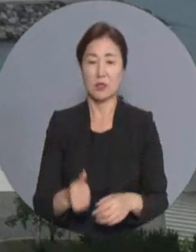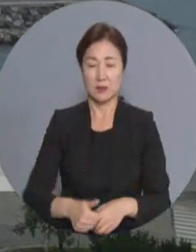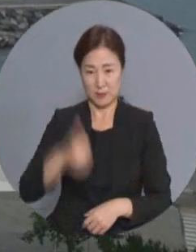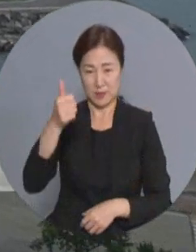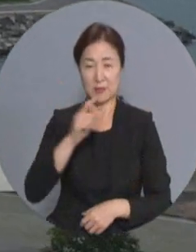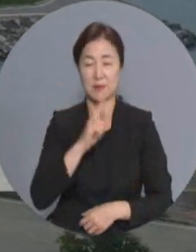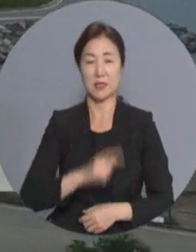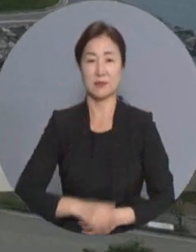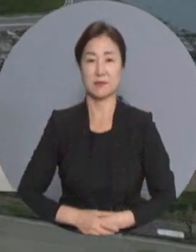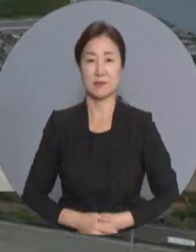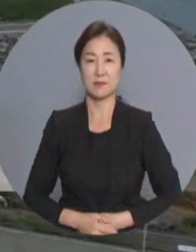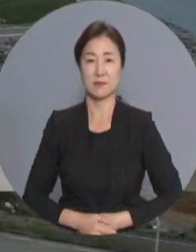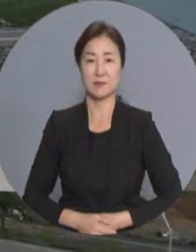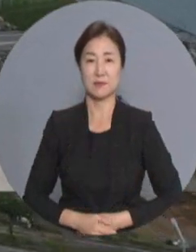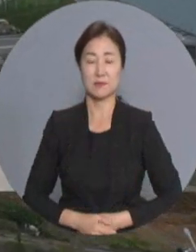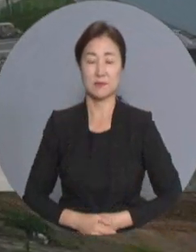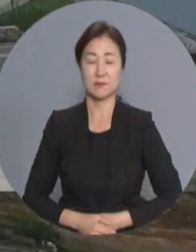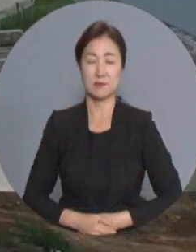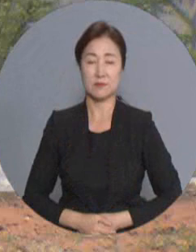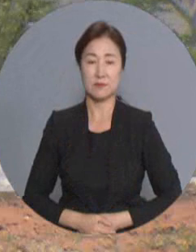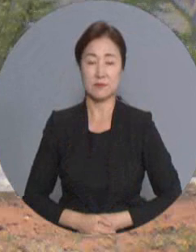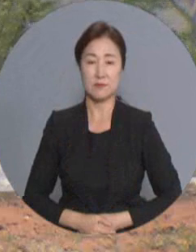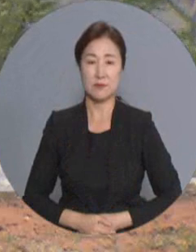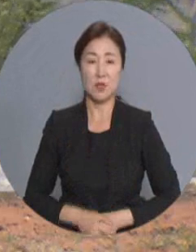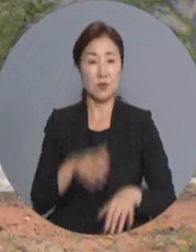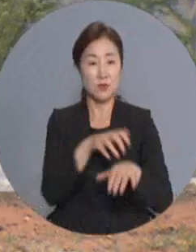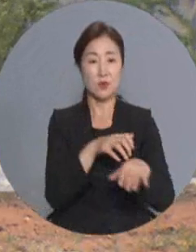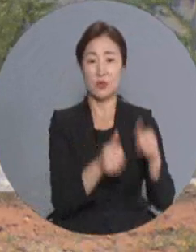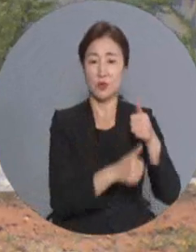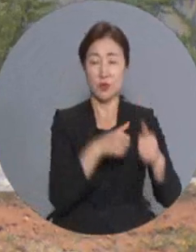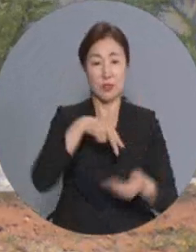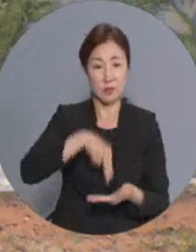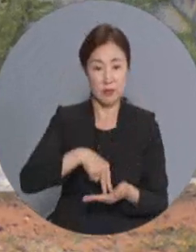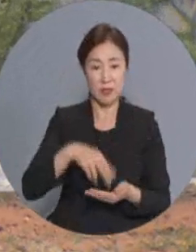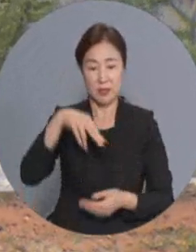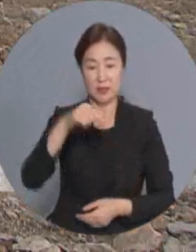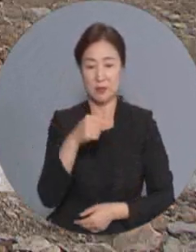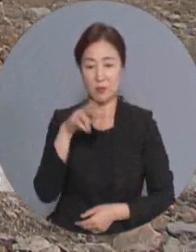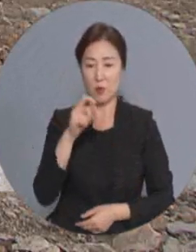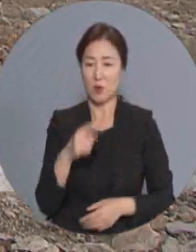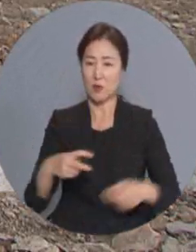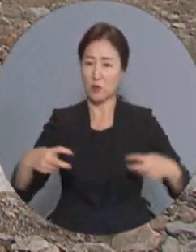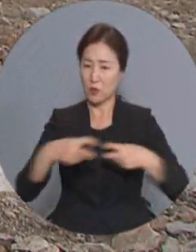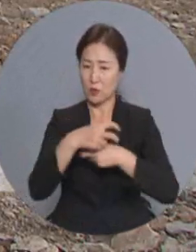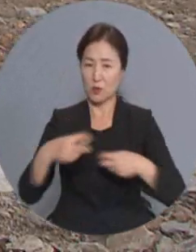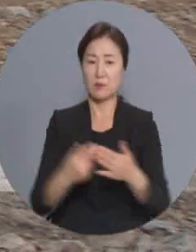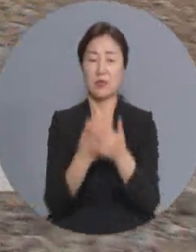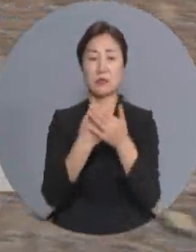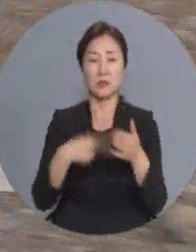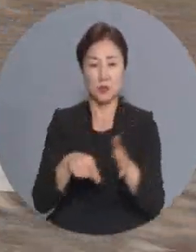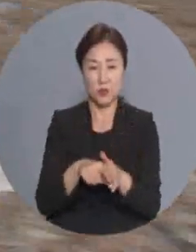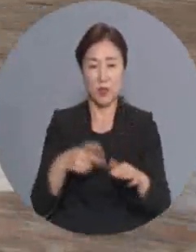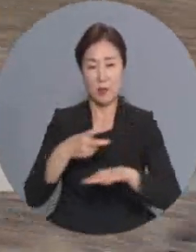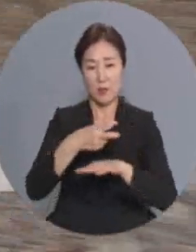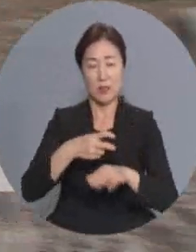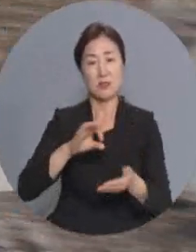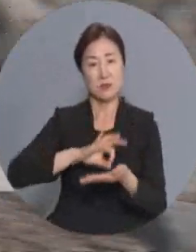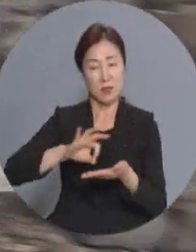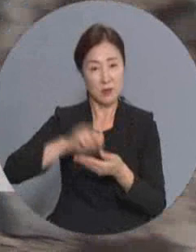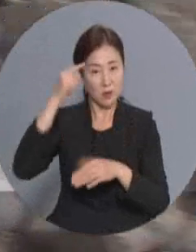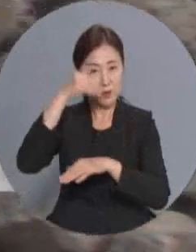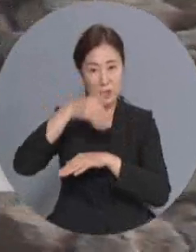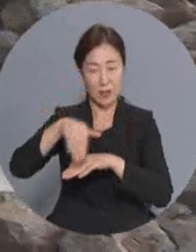결정했다고 밝혔습니다 여수시와 조직위는 진모 지구의 접근성 개선을 위해 셔틀 버스를 적극